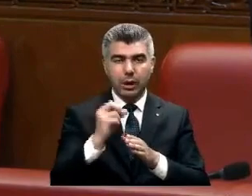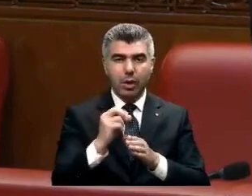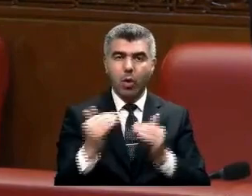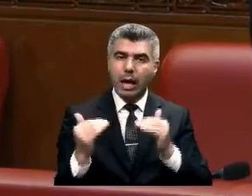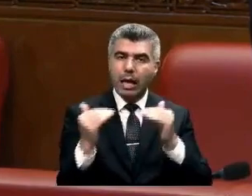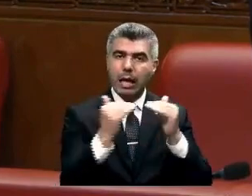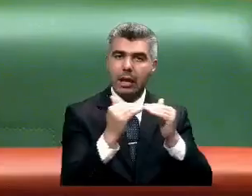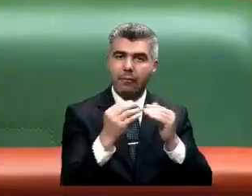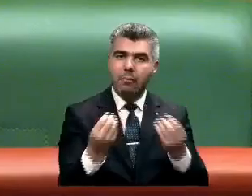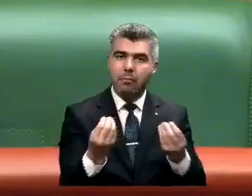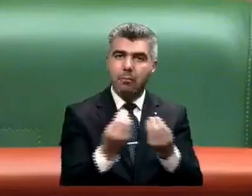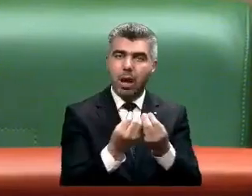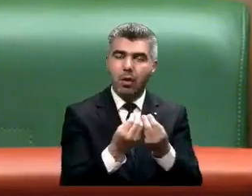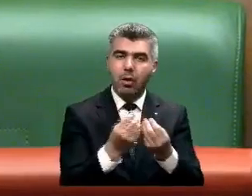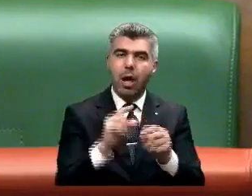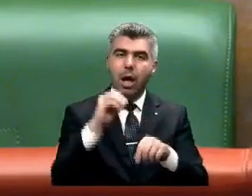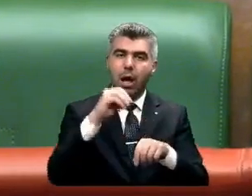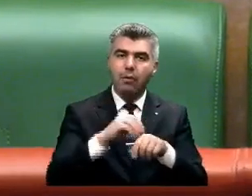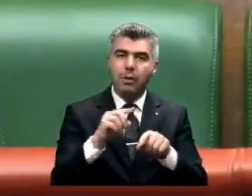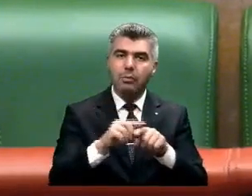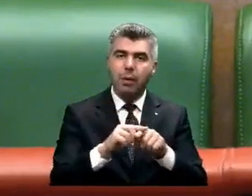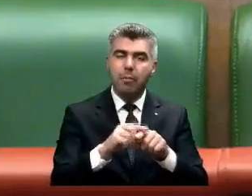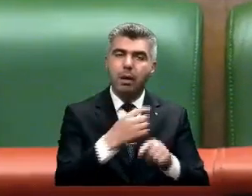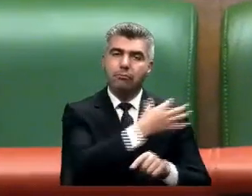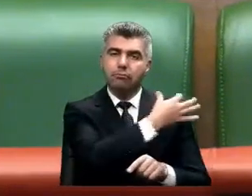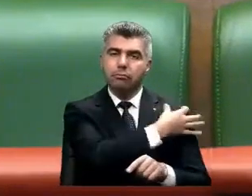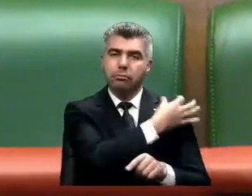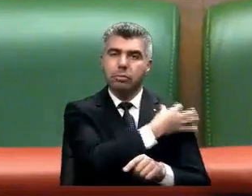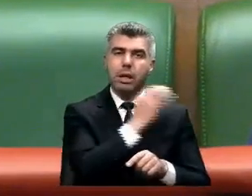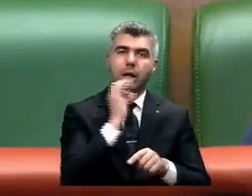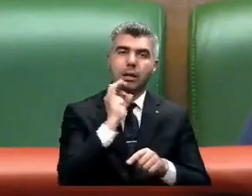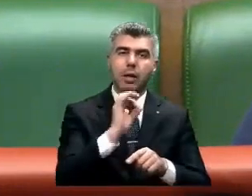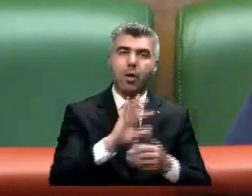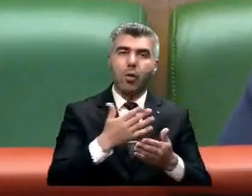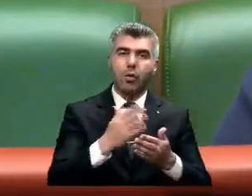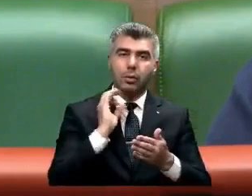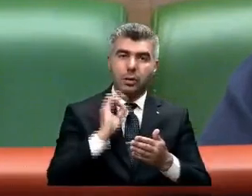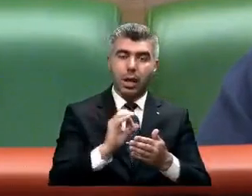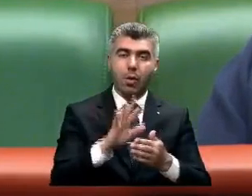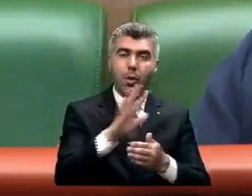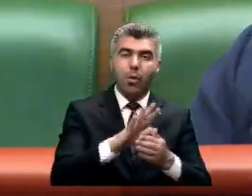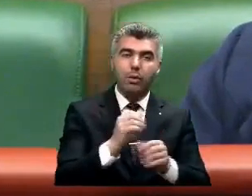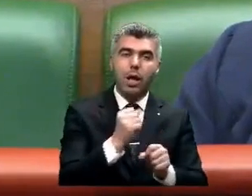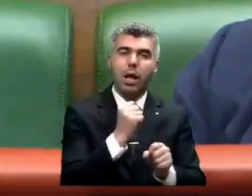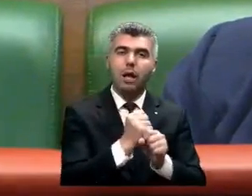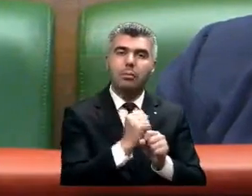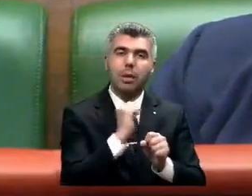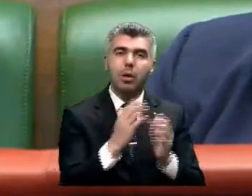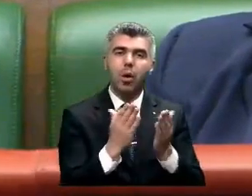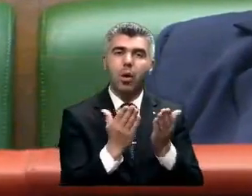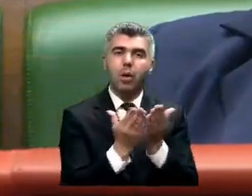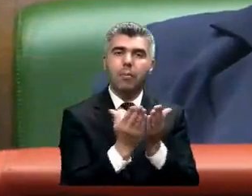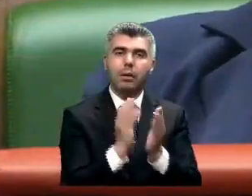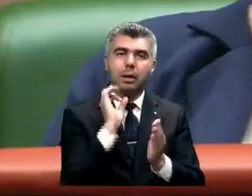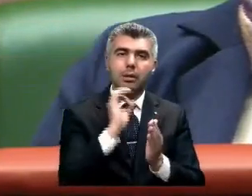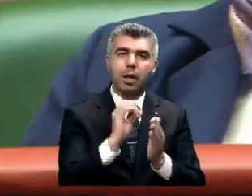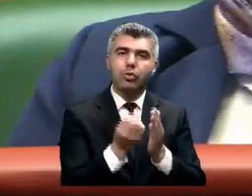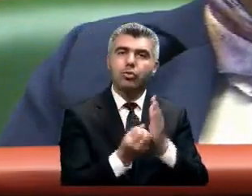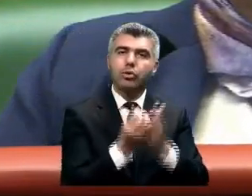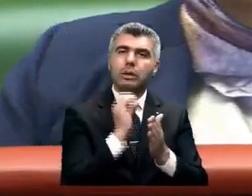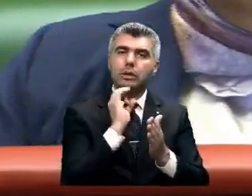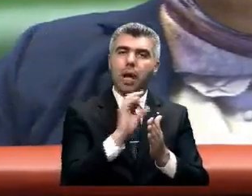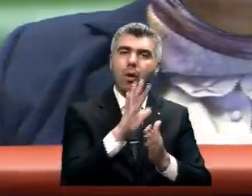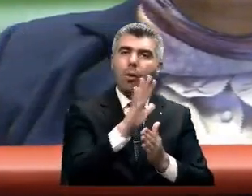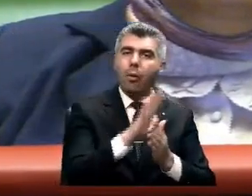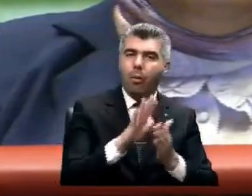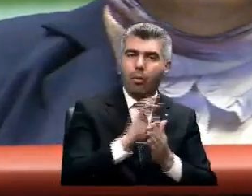جانب مسلك تكوين ضباط الملاحه التجاريه كما عمل المعهد منذ سنه دراسيه الماضيه على فتح مجموعه من الشعب الجديده